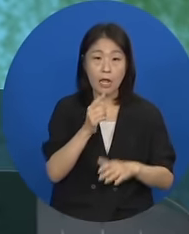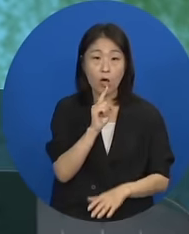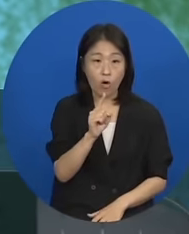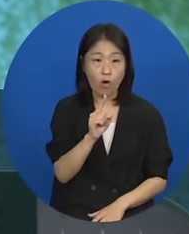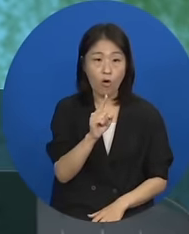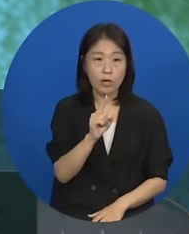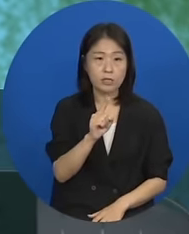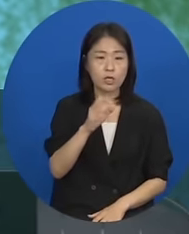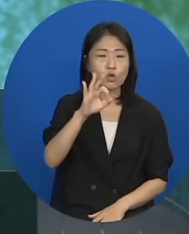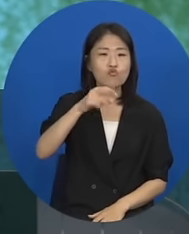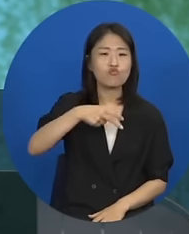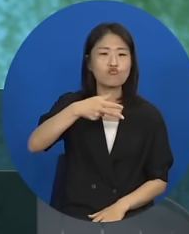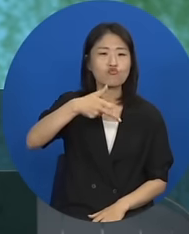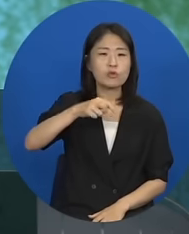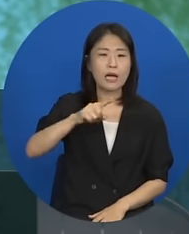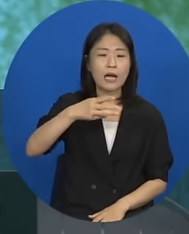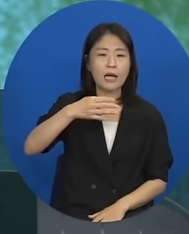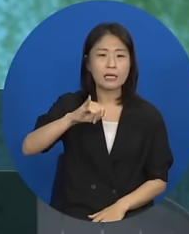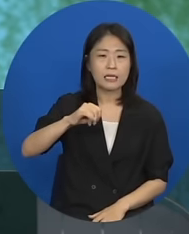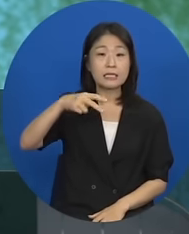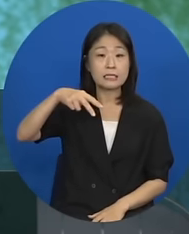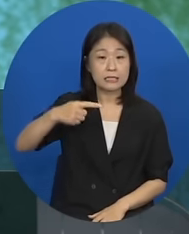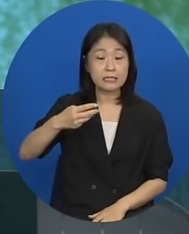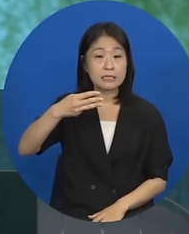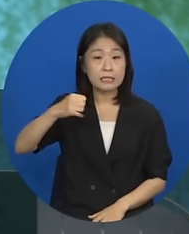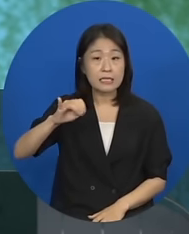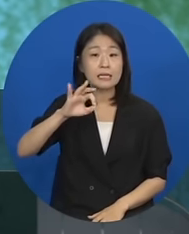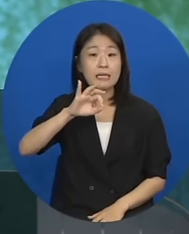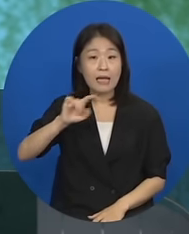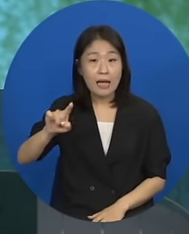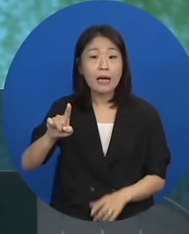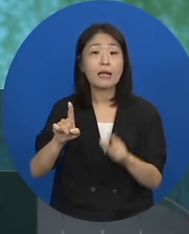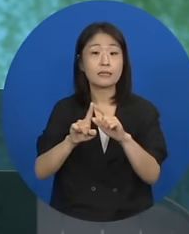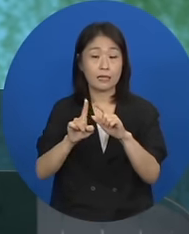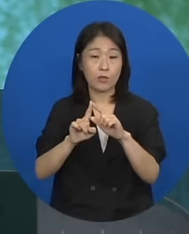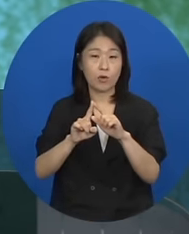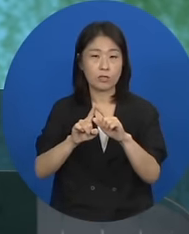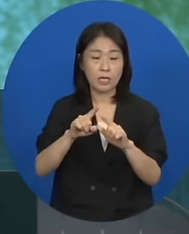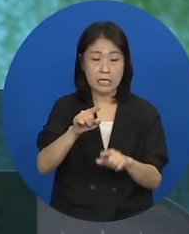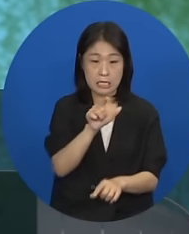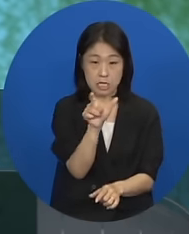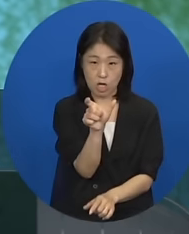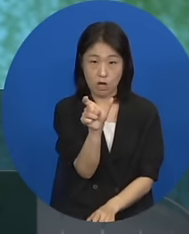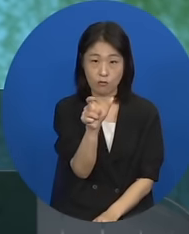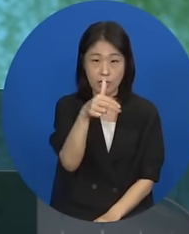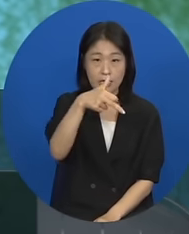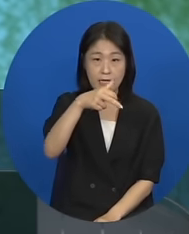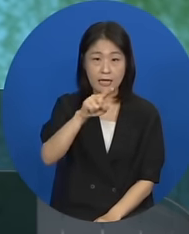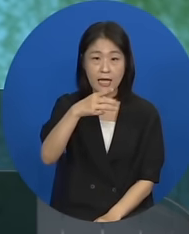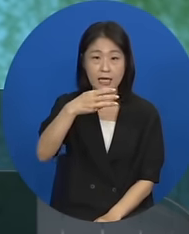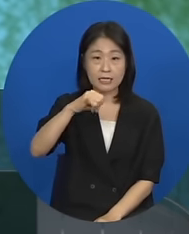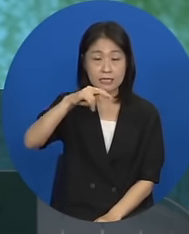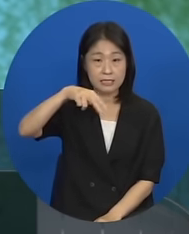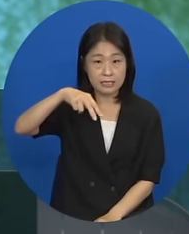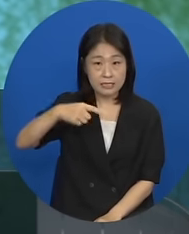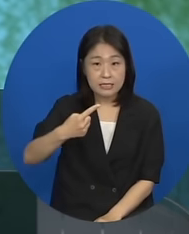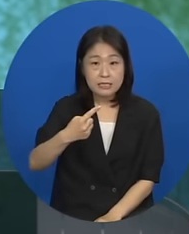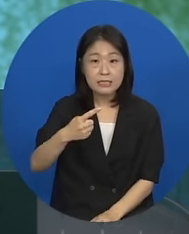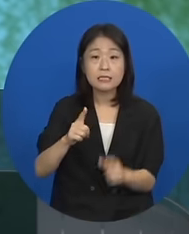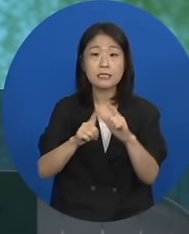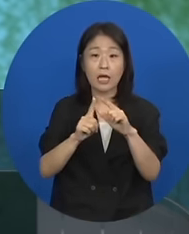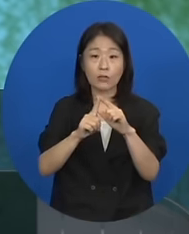되어 있는데이 단어를 가만 보시면 가운데에 카리스는 단어가 들어 있습니다이 카리스가 바로 은혜라는